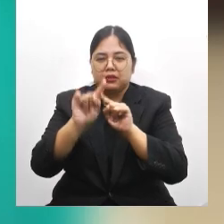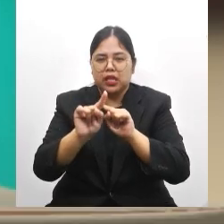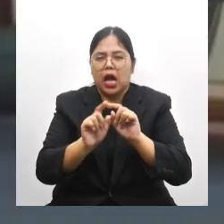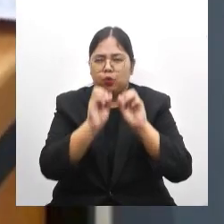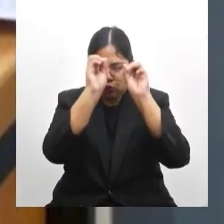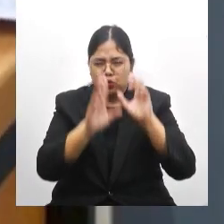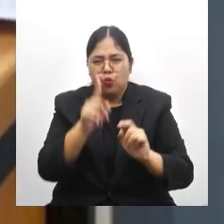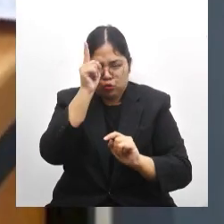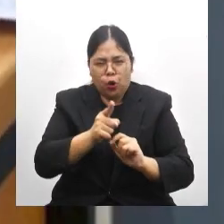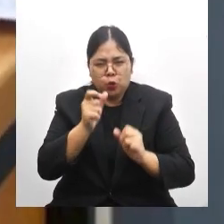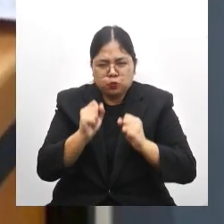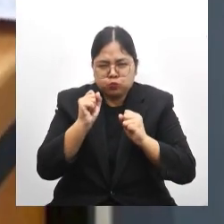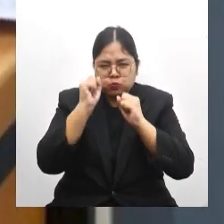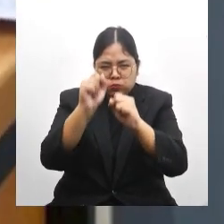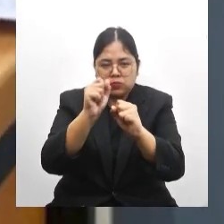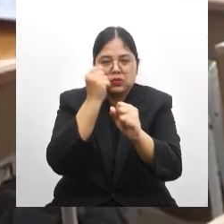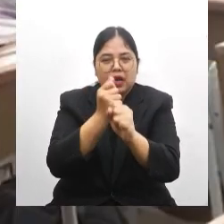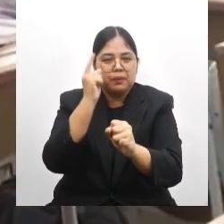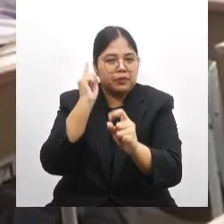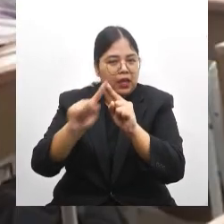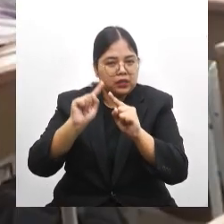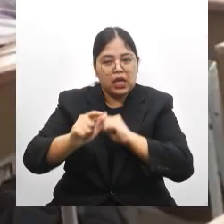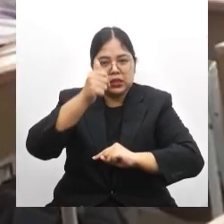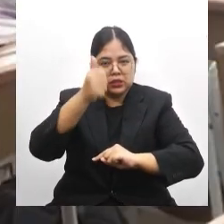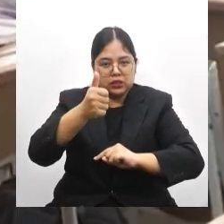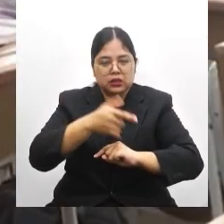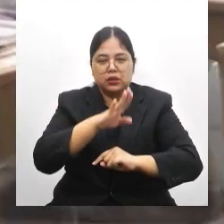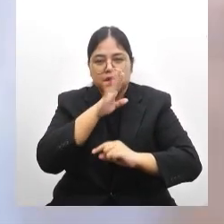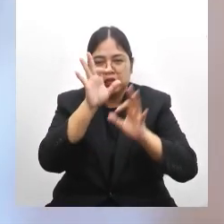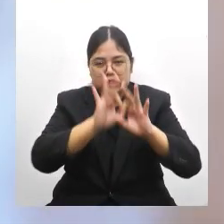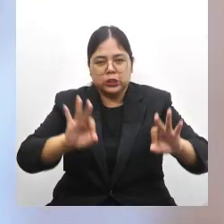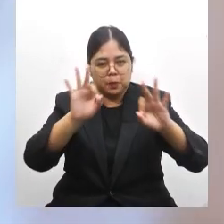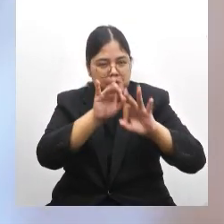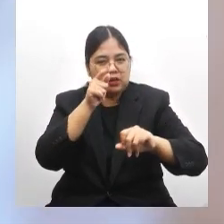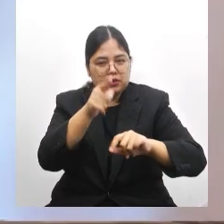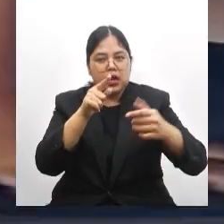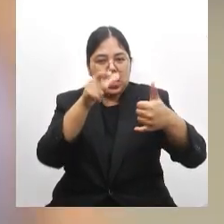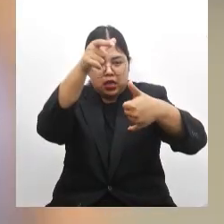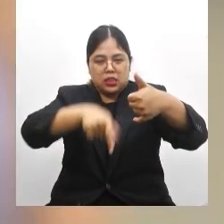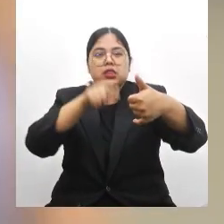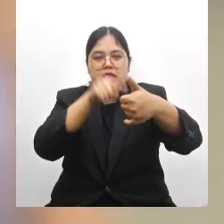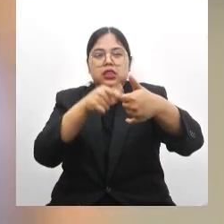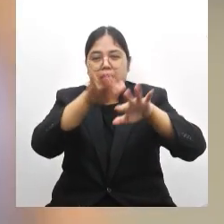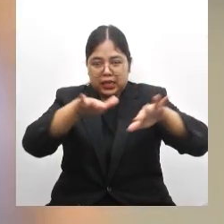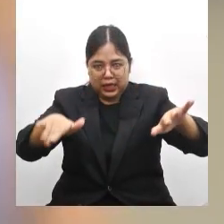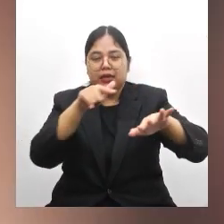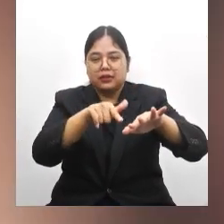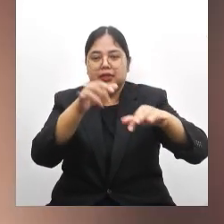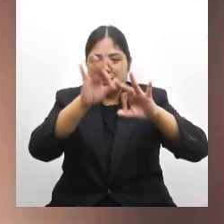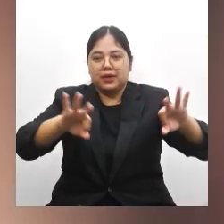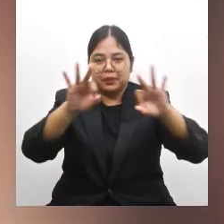ะบากบั่นไม่ท้อถอยตระหนักเสมอว่าการเกิดผลลัพธ์ที่สูงสุดแก่นักเรียนคือเป้าหมายที่สำคัญที่สุดในการเรียน